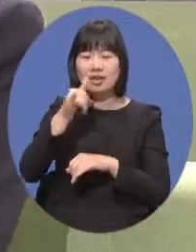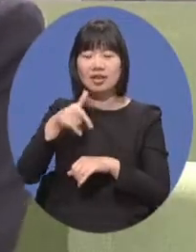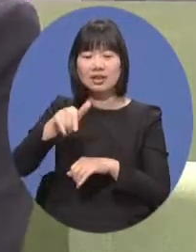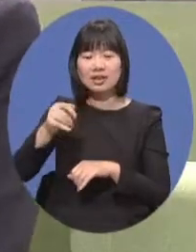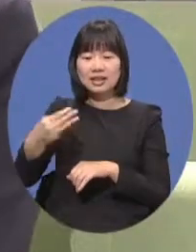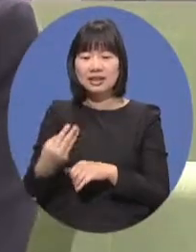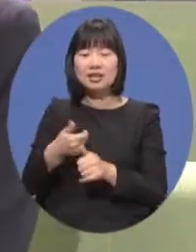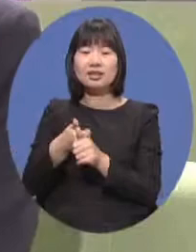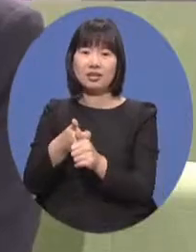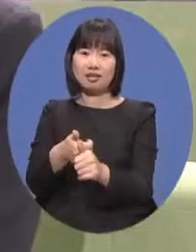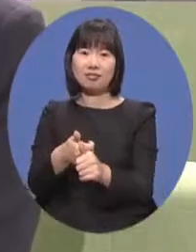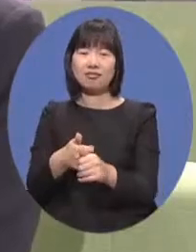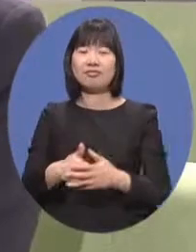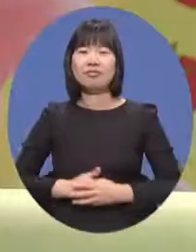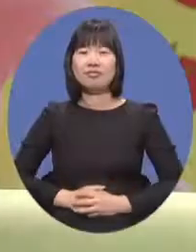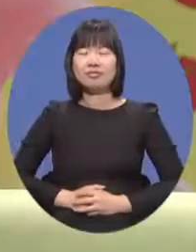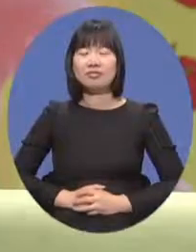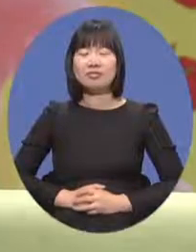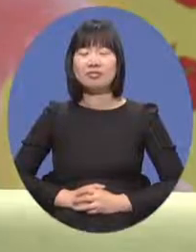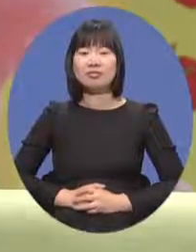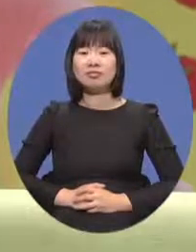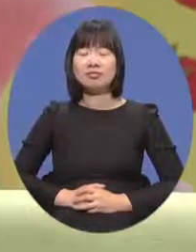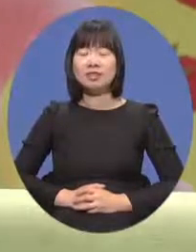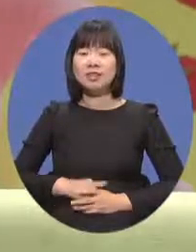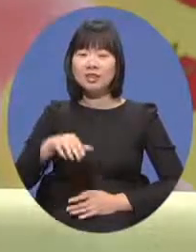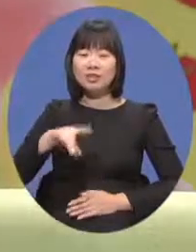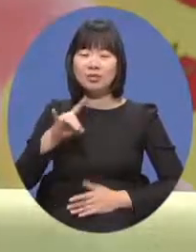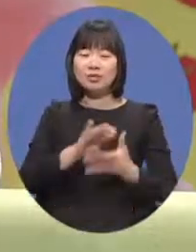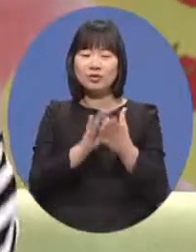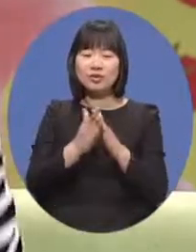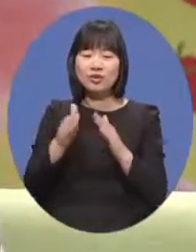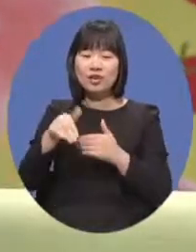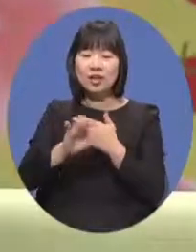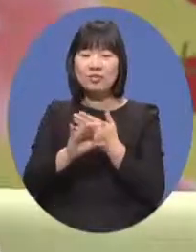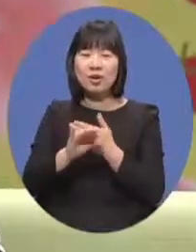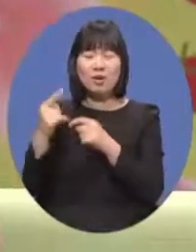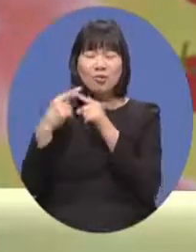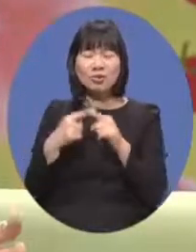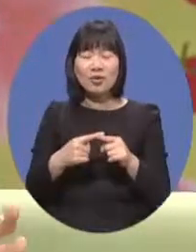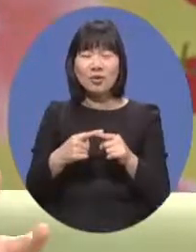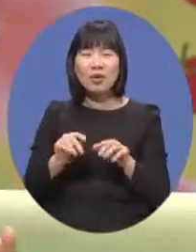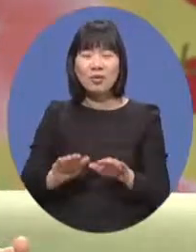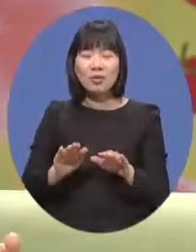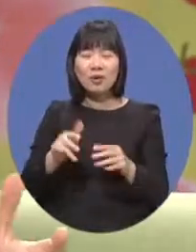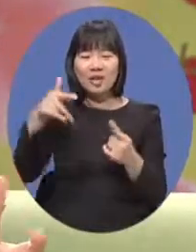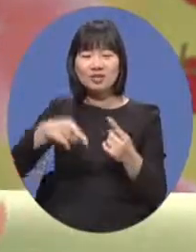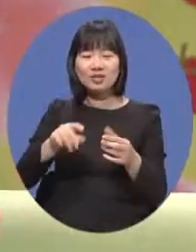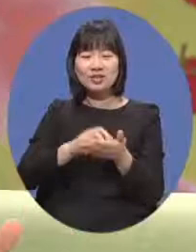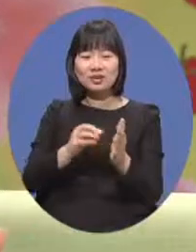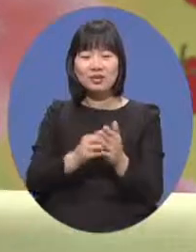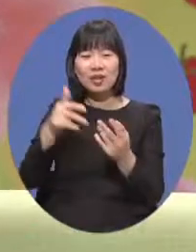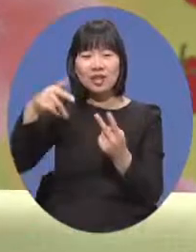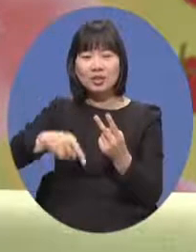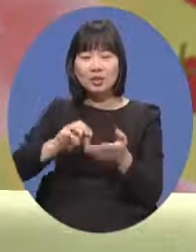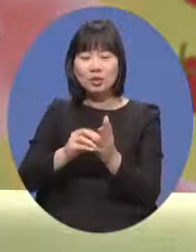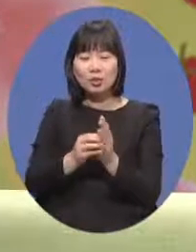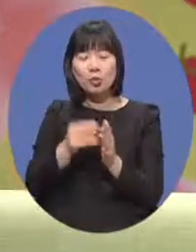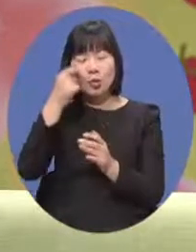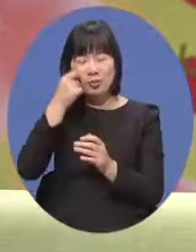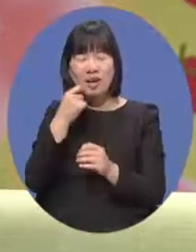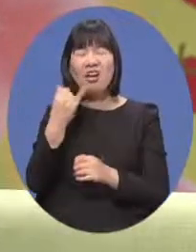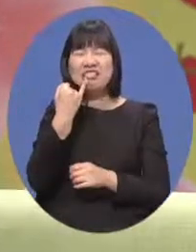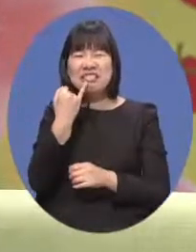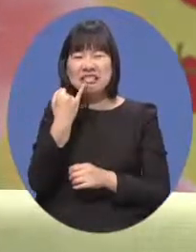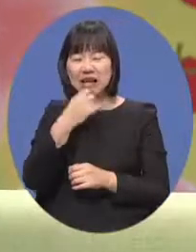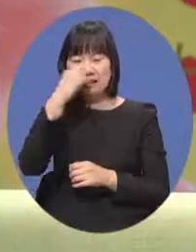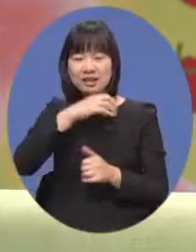기질에 따라서. 네. 이렇게 아이 처음에 유치원 가면요. 무조건, 아, 그냥 한 일주일 정도, 2주일 정도 오면 괜찮아요. 금방